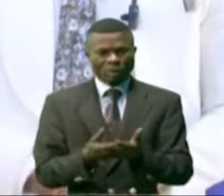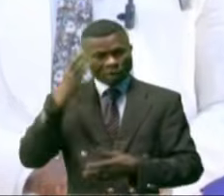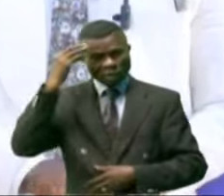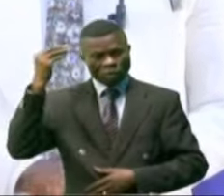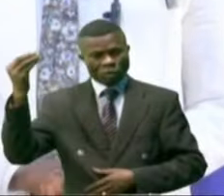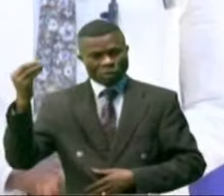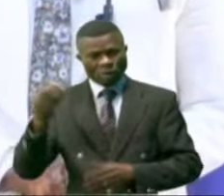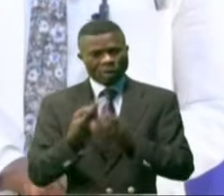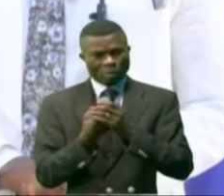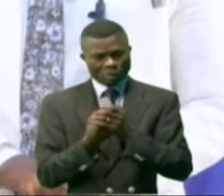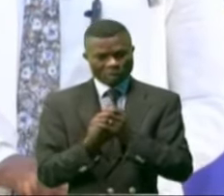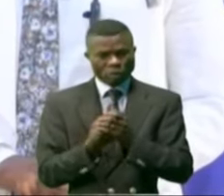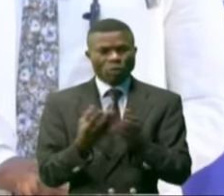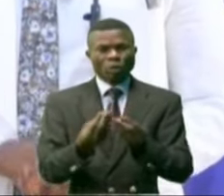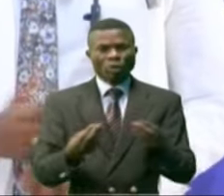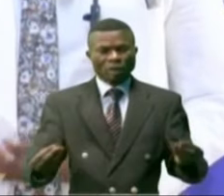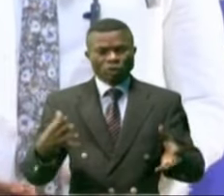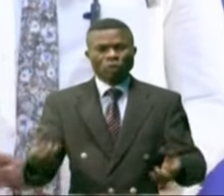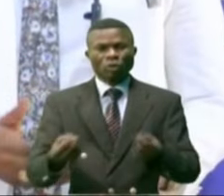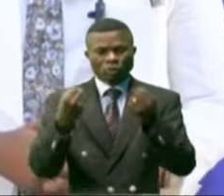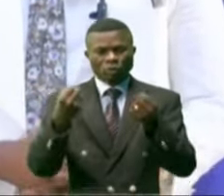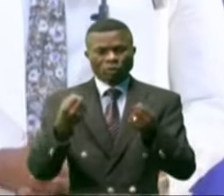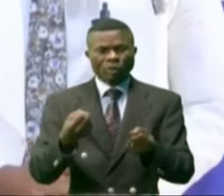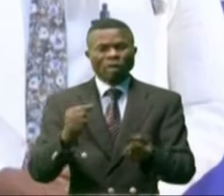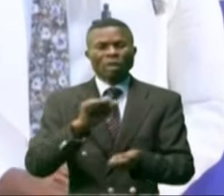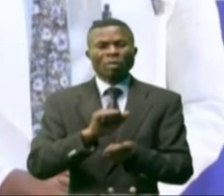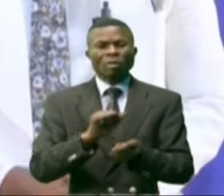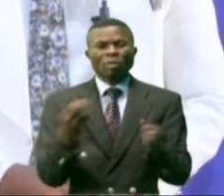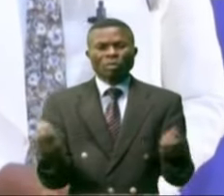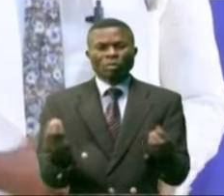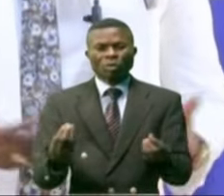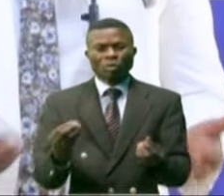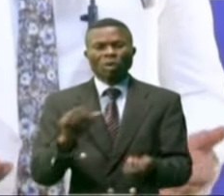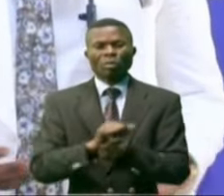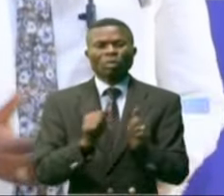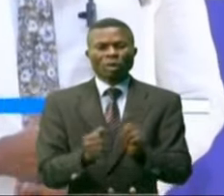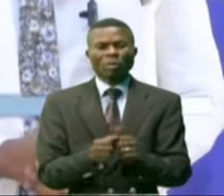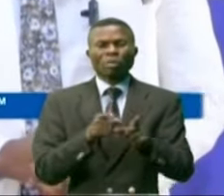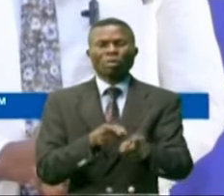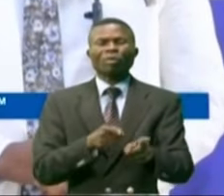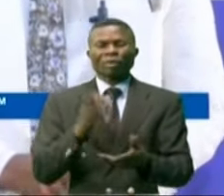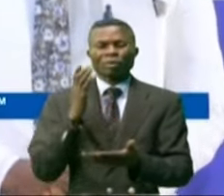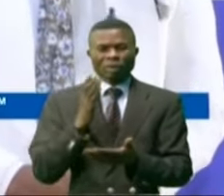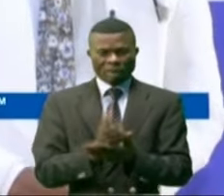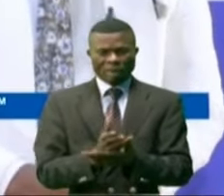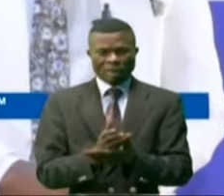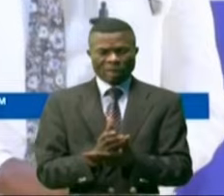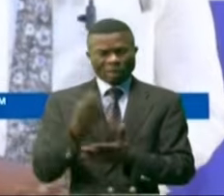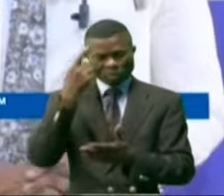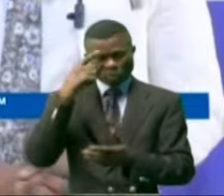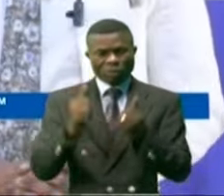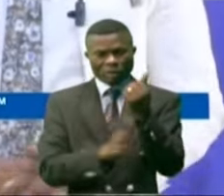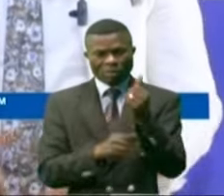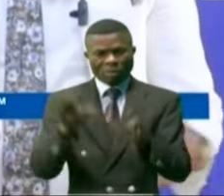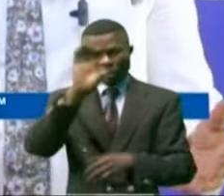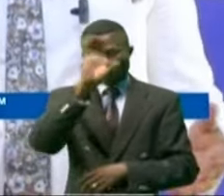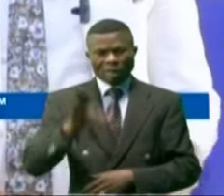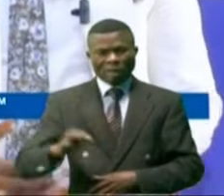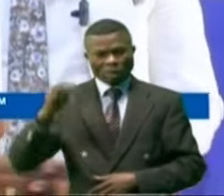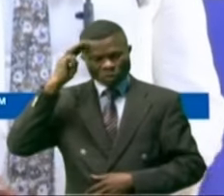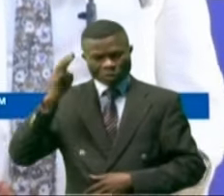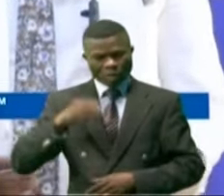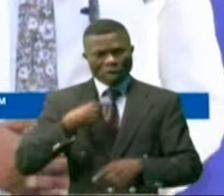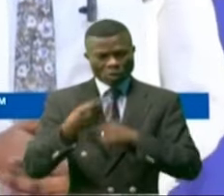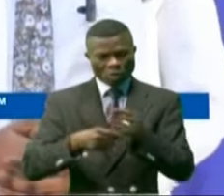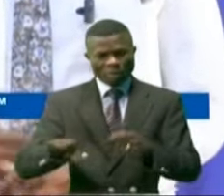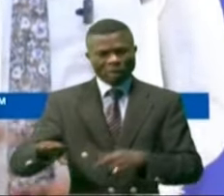que par cette démarche, nous aurons trouvé la solution pour que la population de Mongafula garde à ses